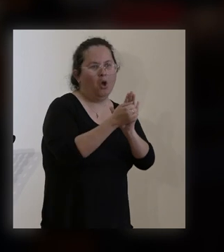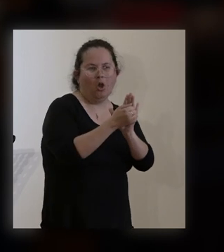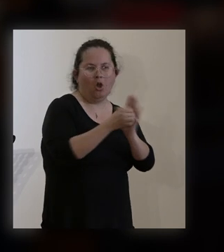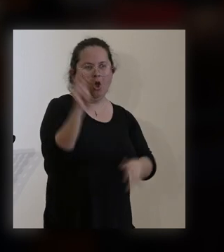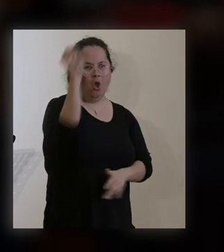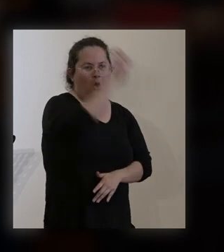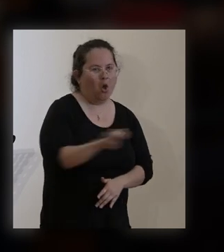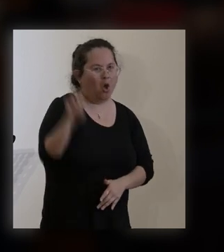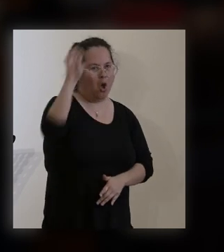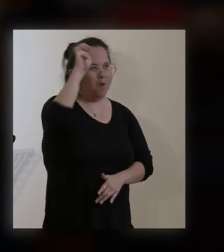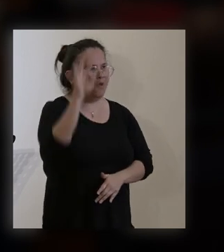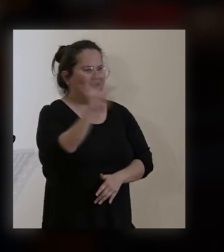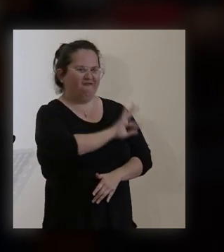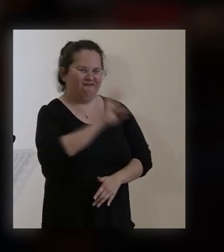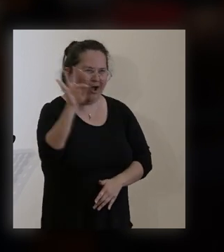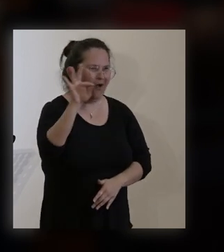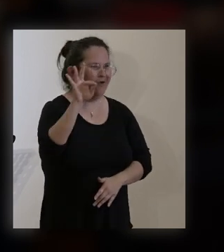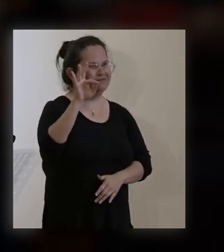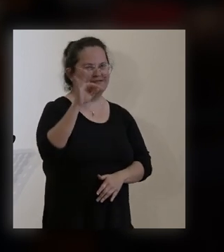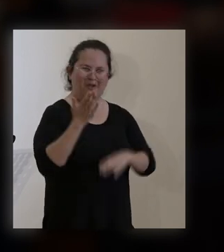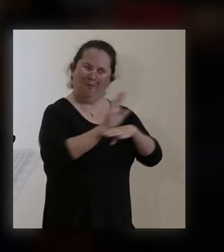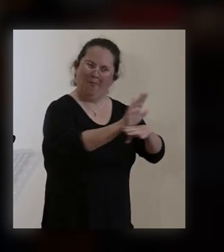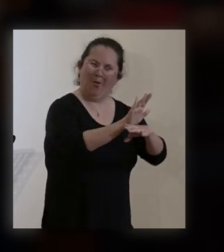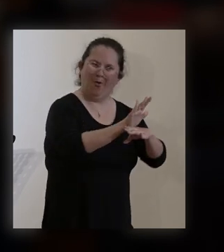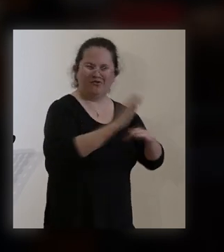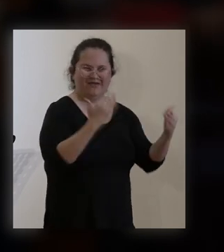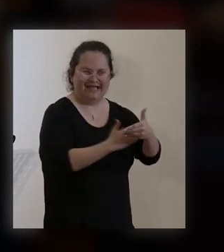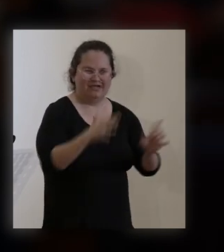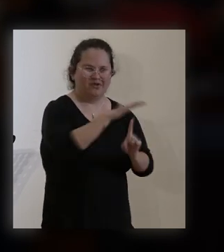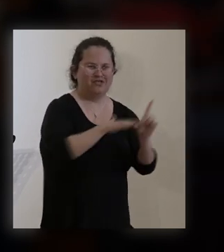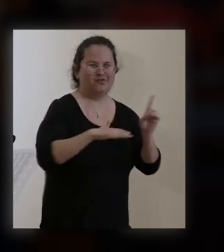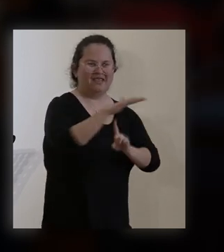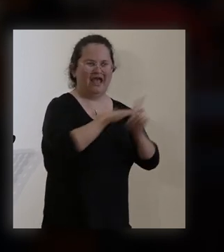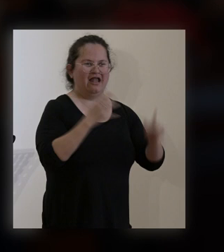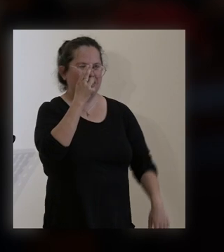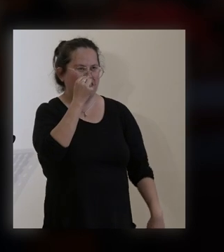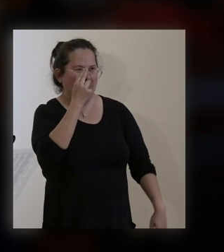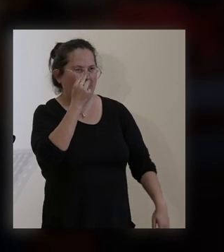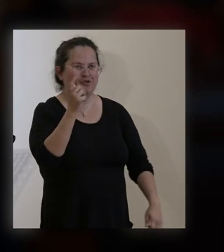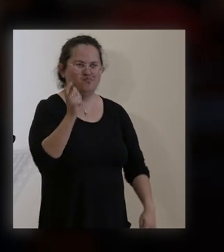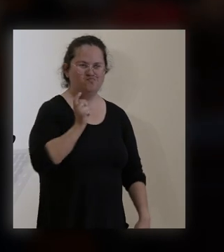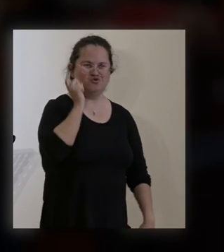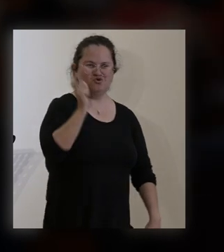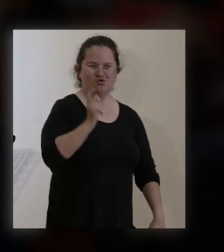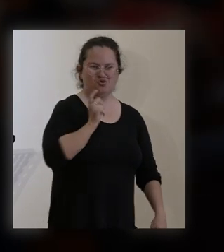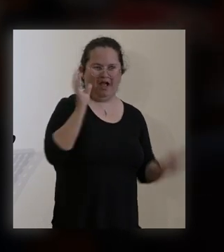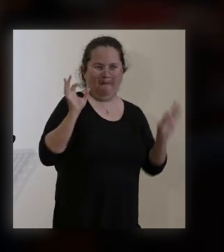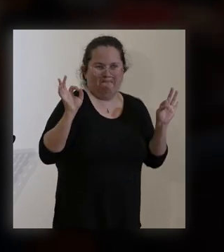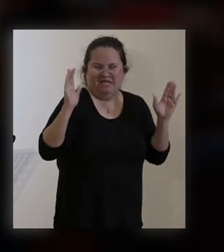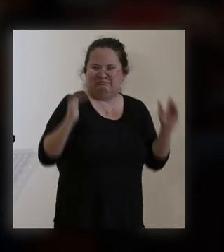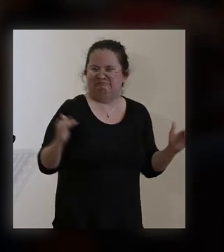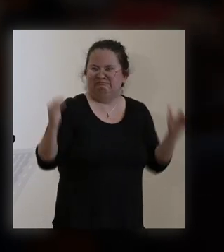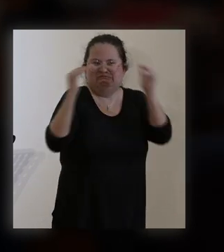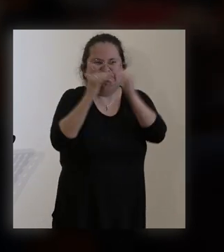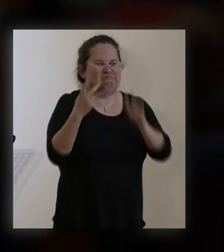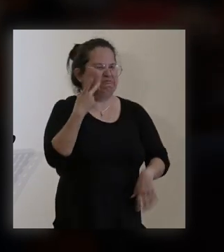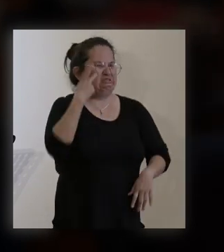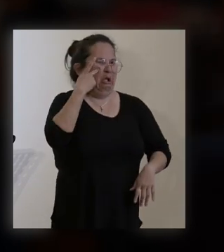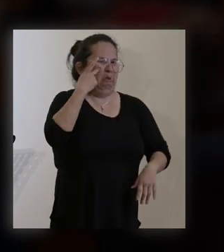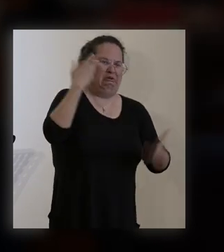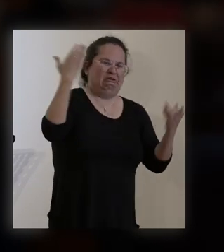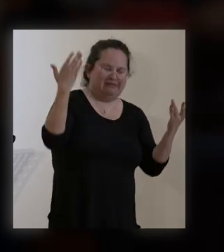France, et cette bourgeoisie nantaise qui, à ce moment-là, s'imagine aussi proche de l'aristocratie. À côté d'elle, sur